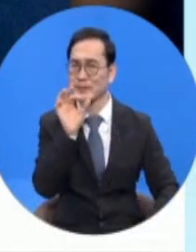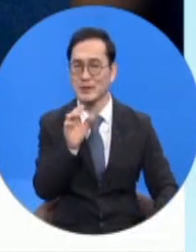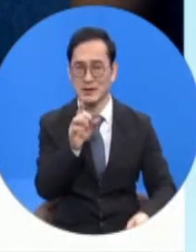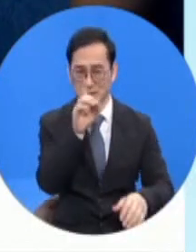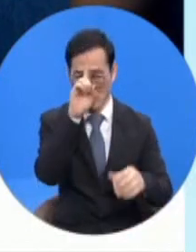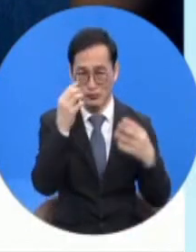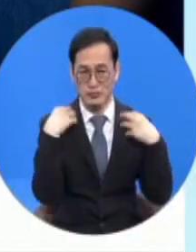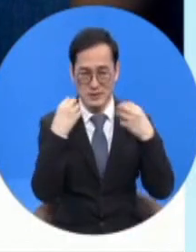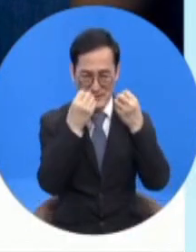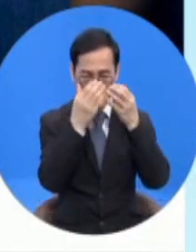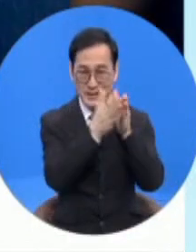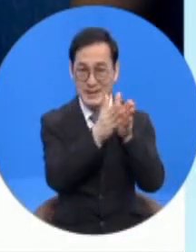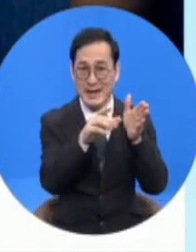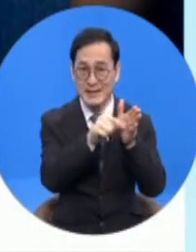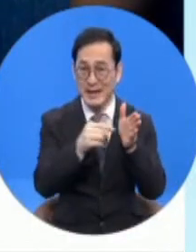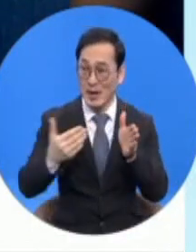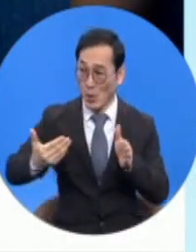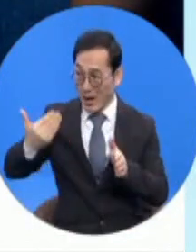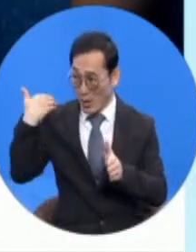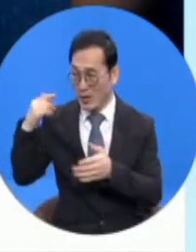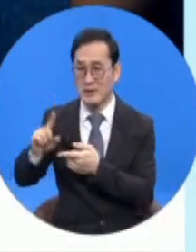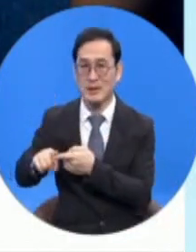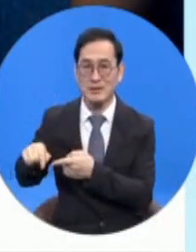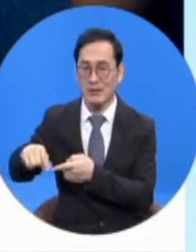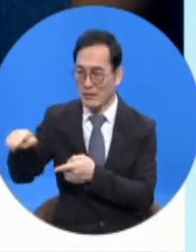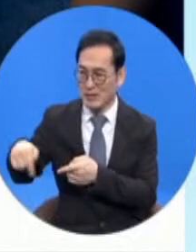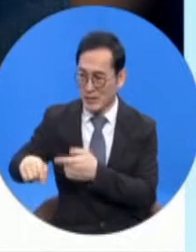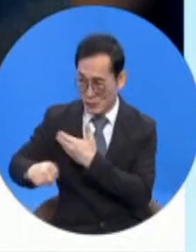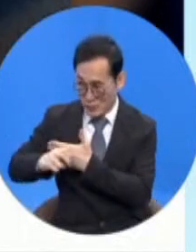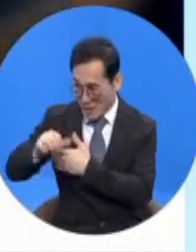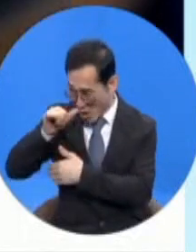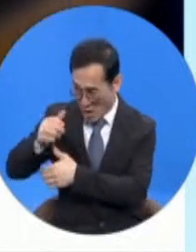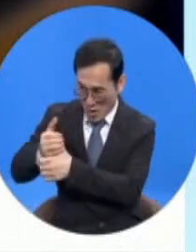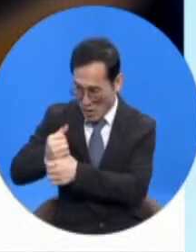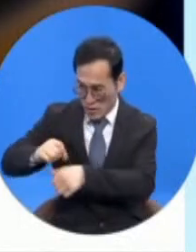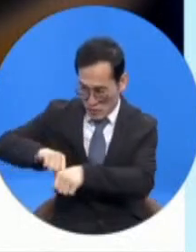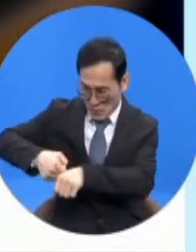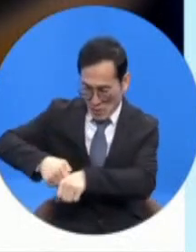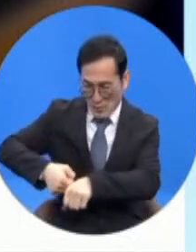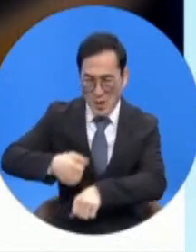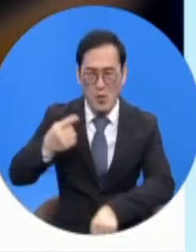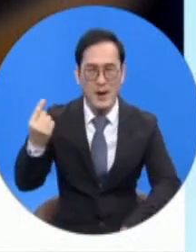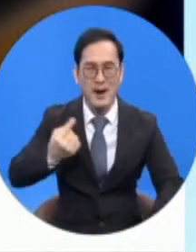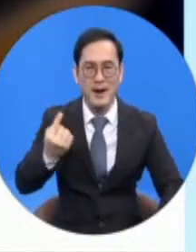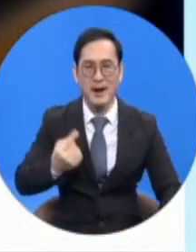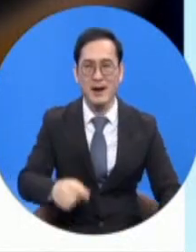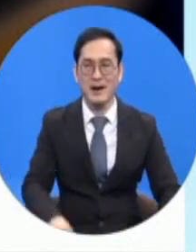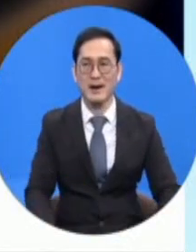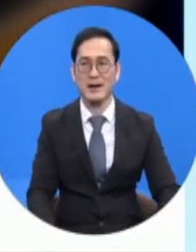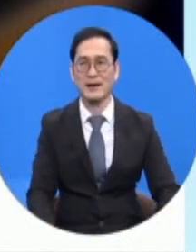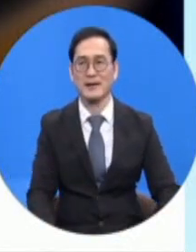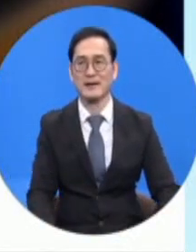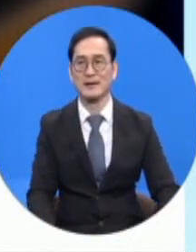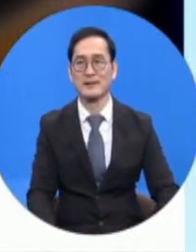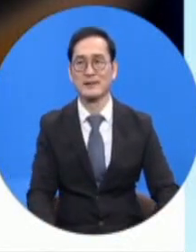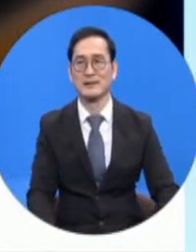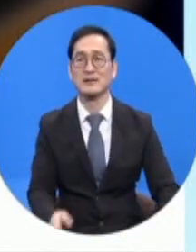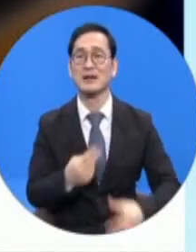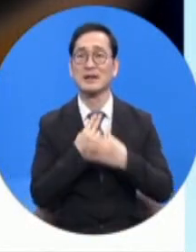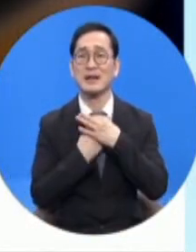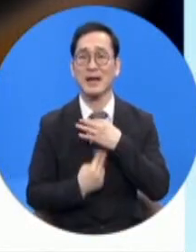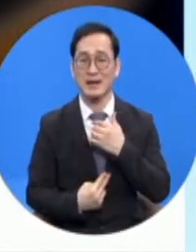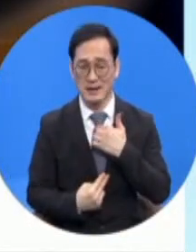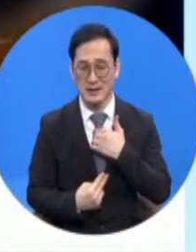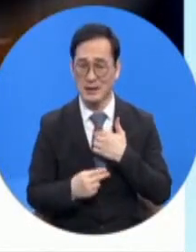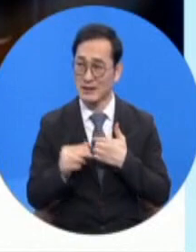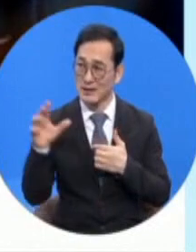정부가 들어서면은 과거 정부에 대한 형사처벌이 잇따랐단 말이에요. 네. 그래서 넥타이가 중요한 게 아니라 그 다음에 나온 발언이 중요한데 네. 거기서 보면 계속